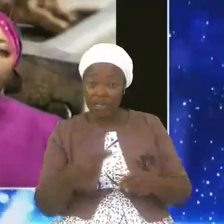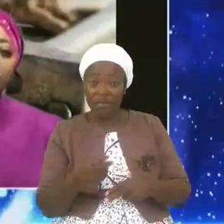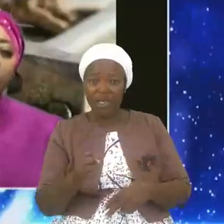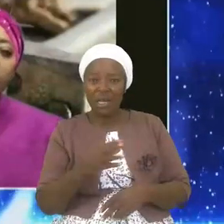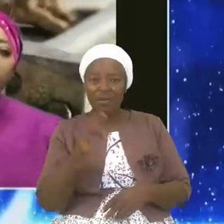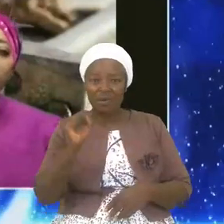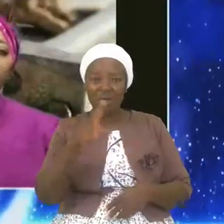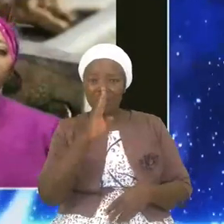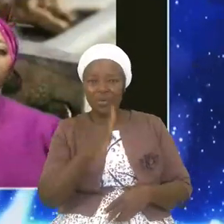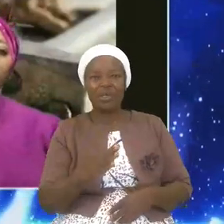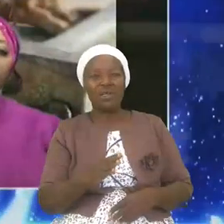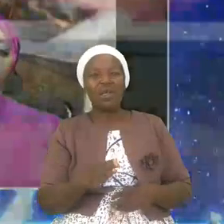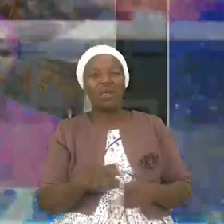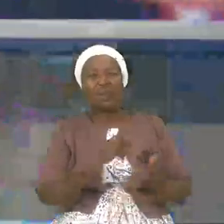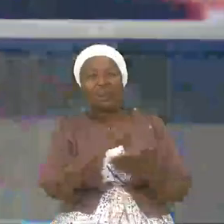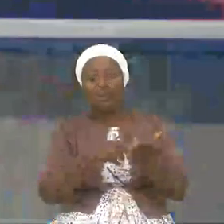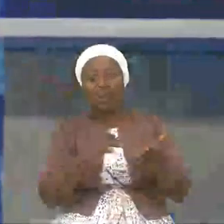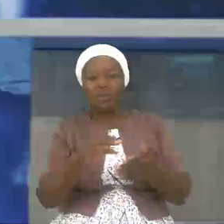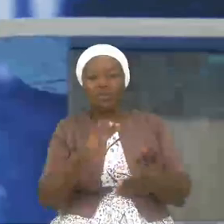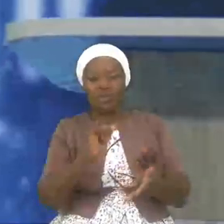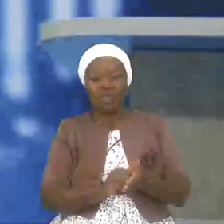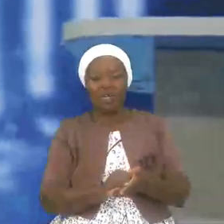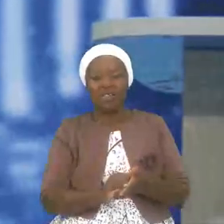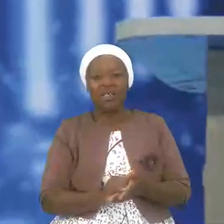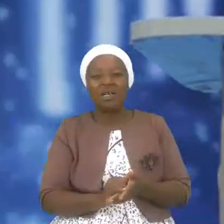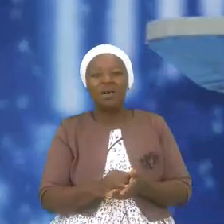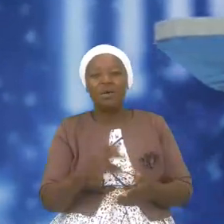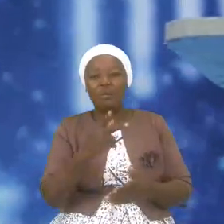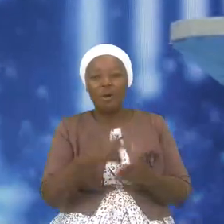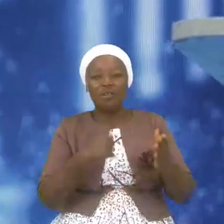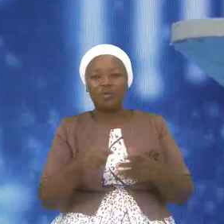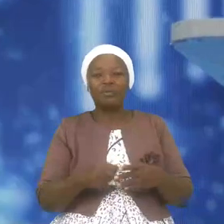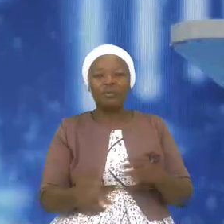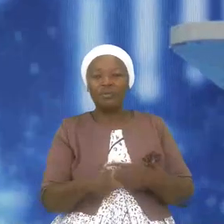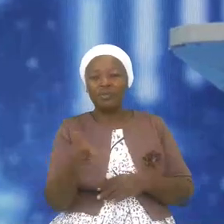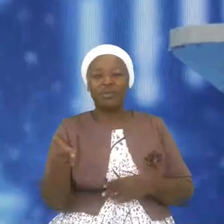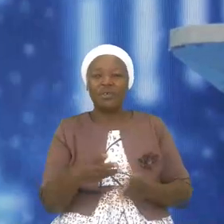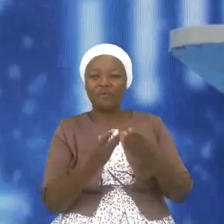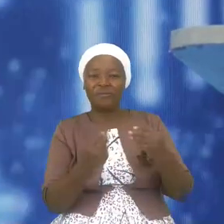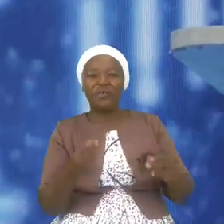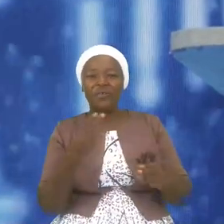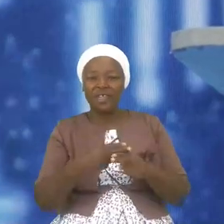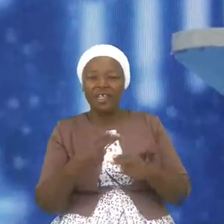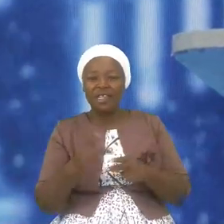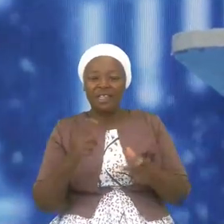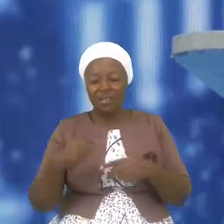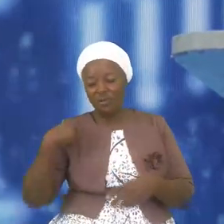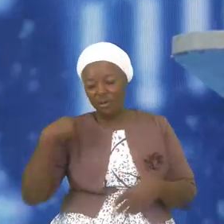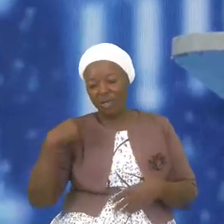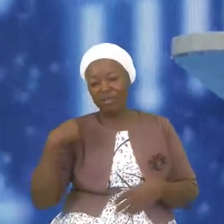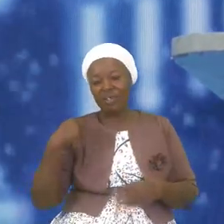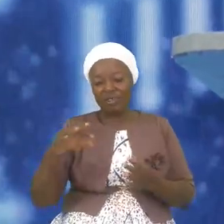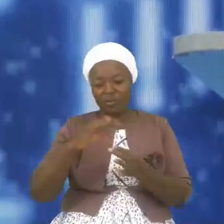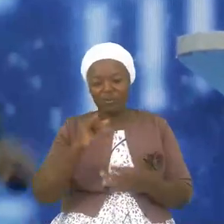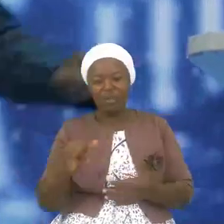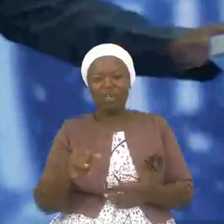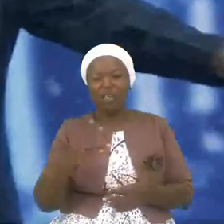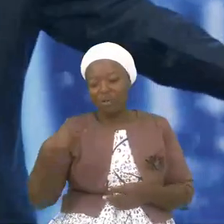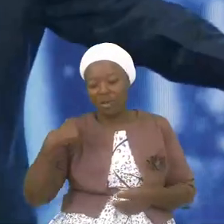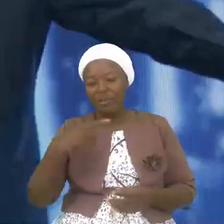tu peux faire partie de ceux-là, partie de ces noms, de quelques noms, tes vêtements spirituellement, tes